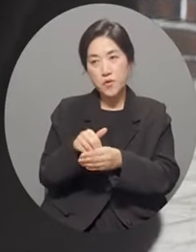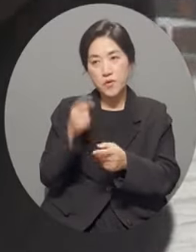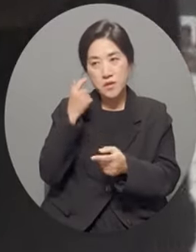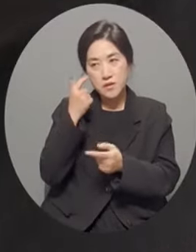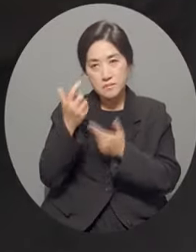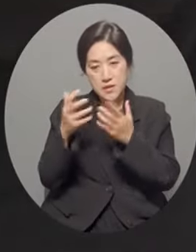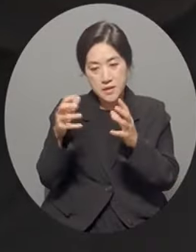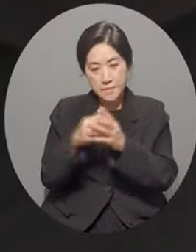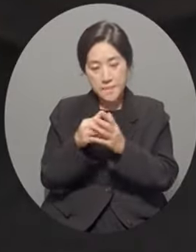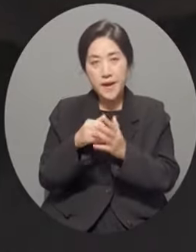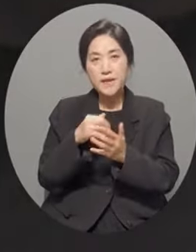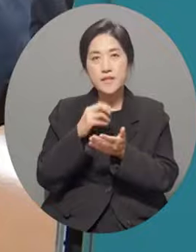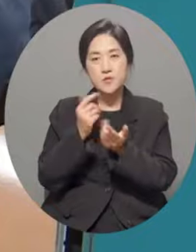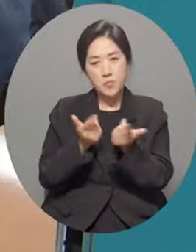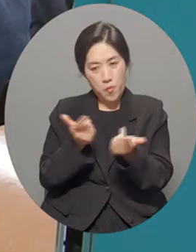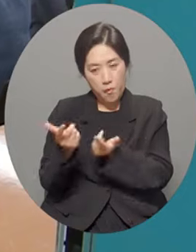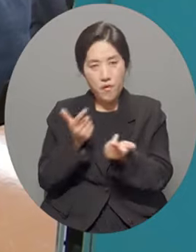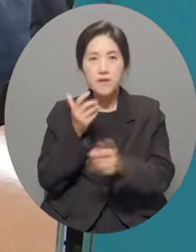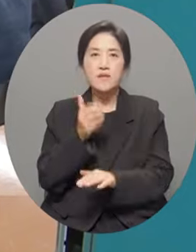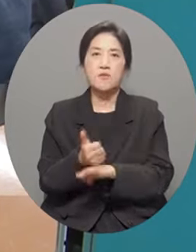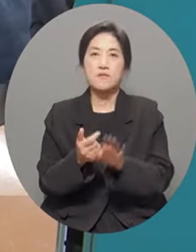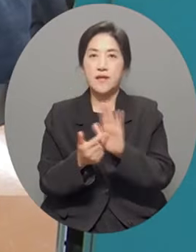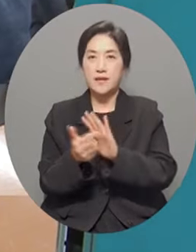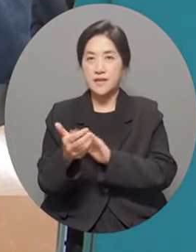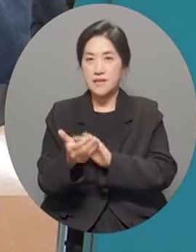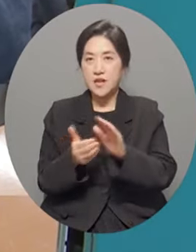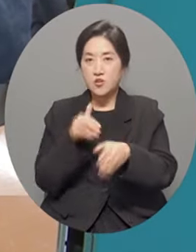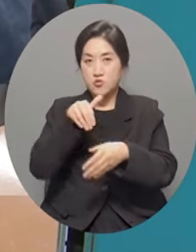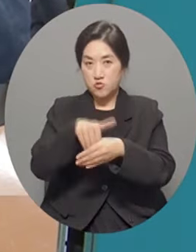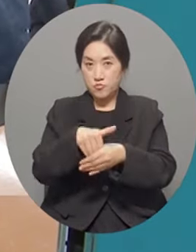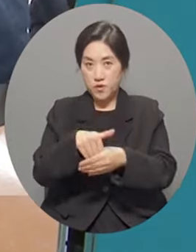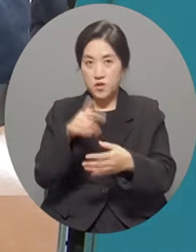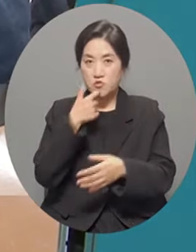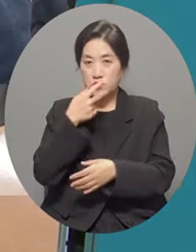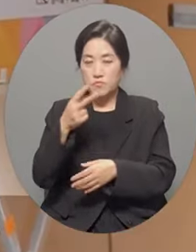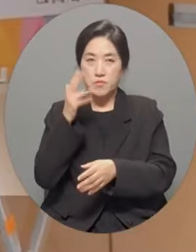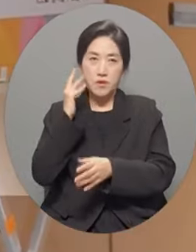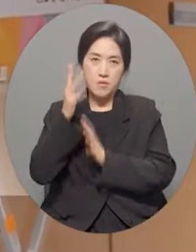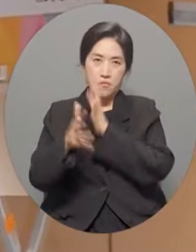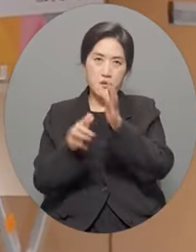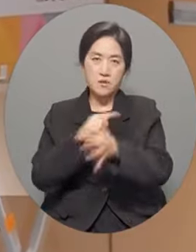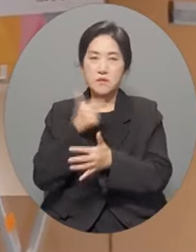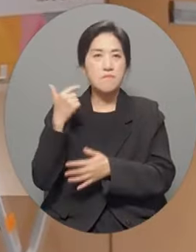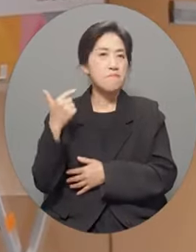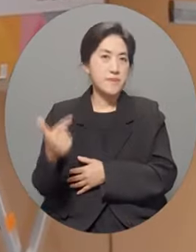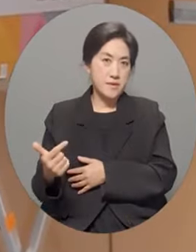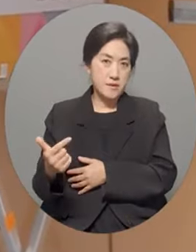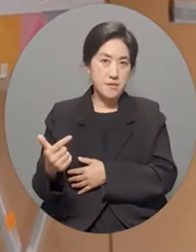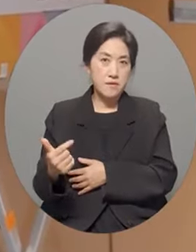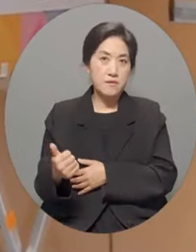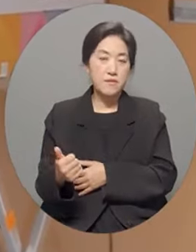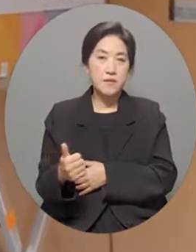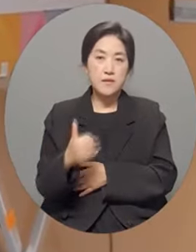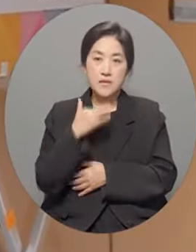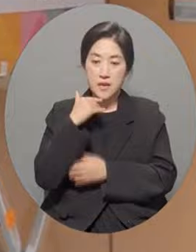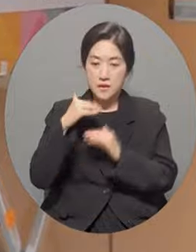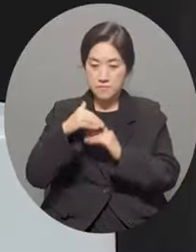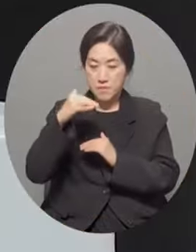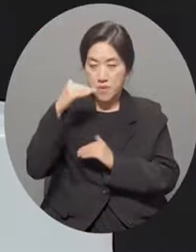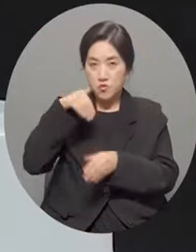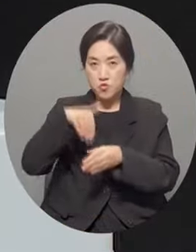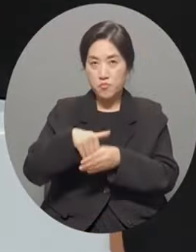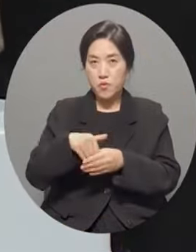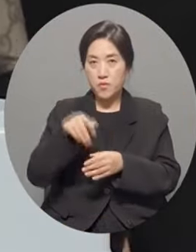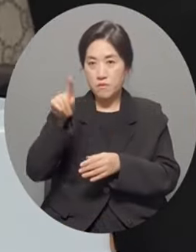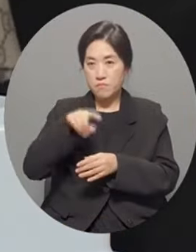등을 합산해 발표됩니다. 이번 사전투표에선 60대 비율이 가장 높았던 것으로 나타났는데 연령대별 투표율